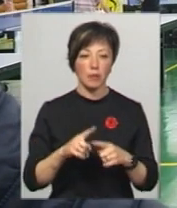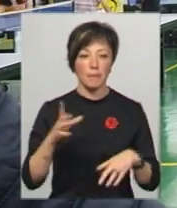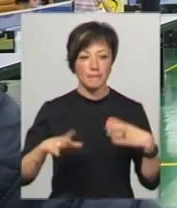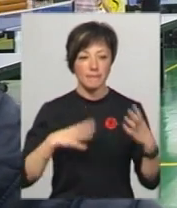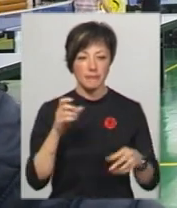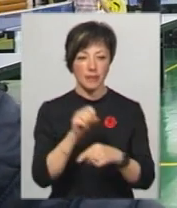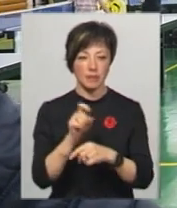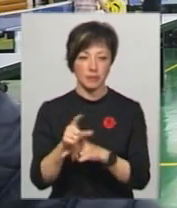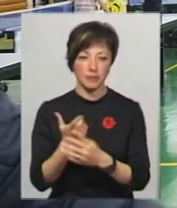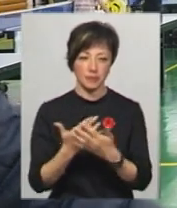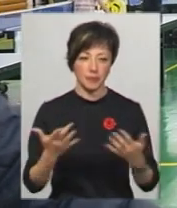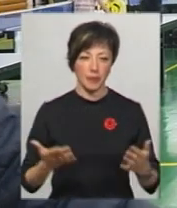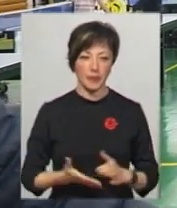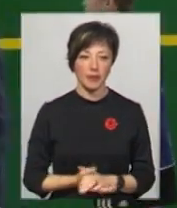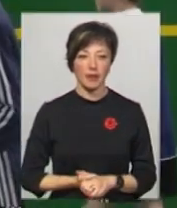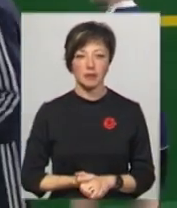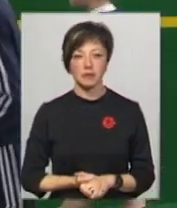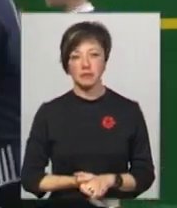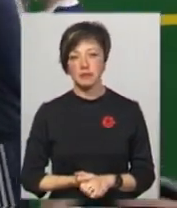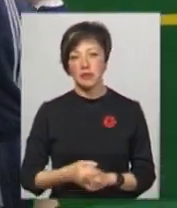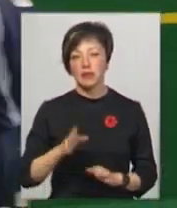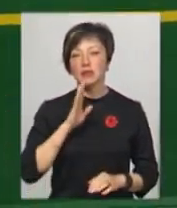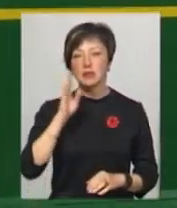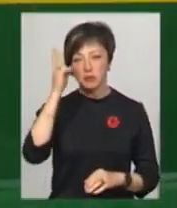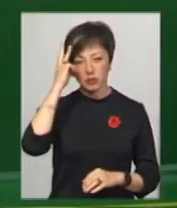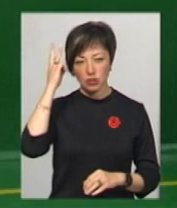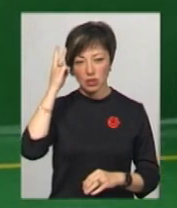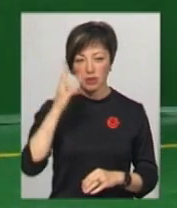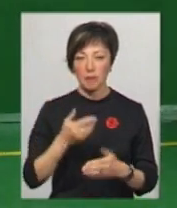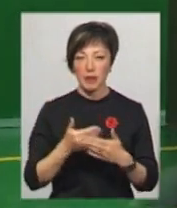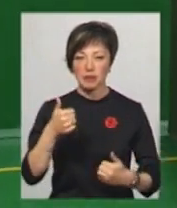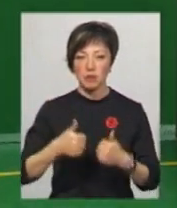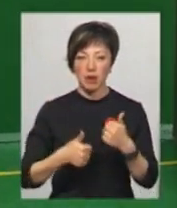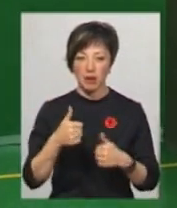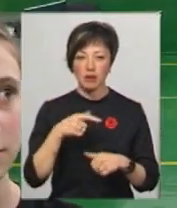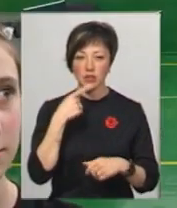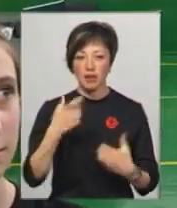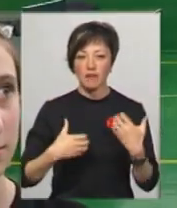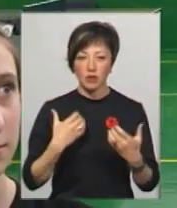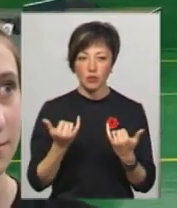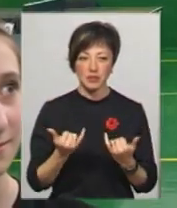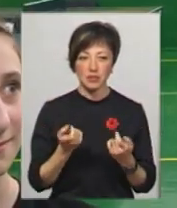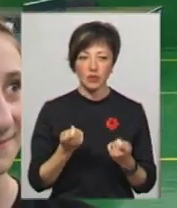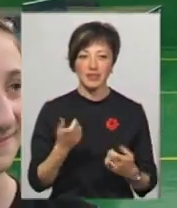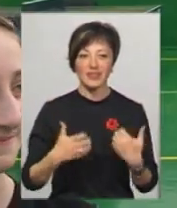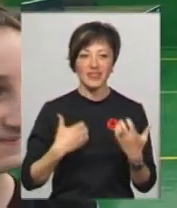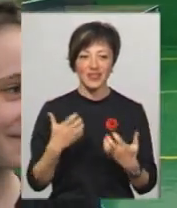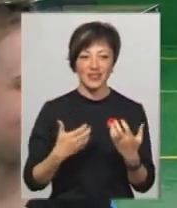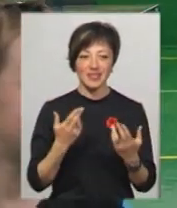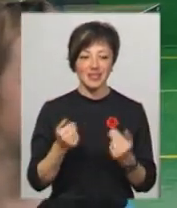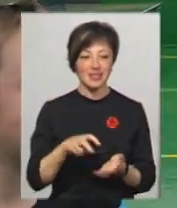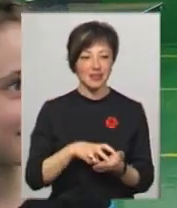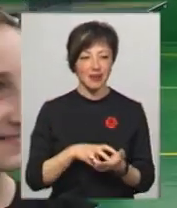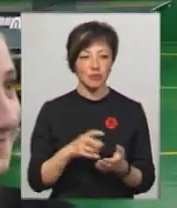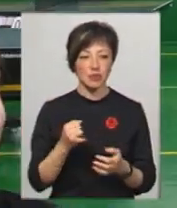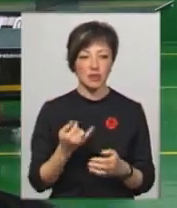праву руку і ліву. Хмельничанка Марта перед змаганнями каже, що хвилюється. Зараз тривога, страх,